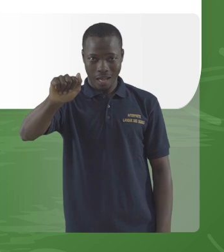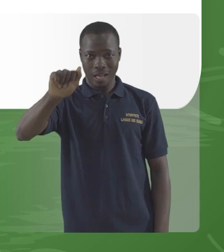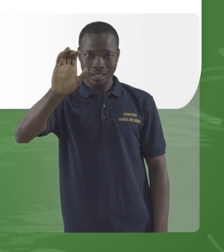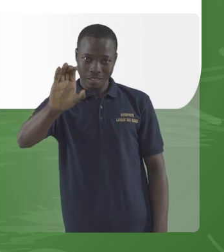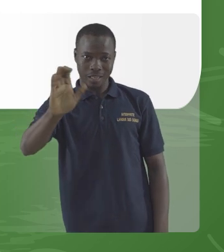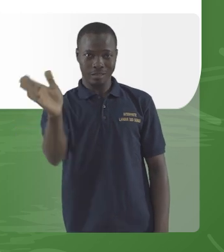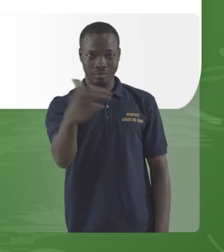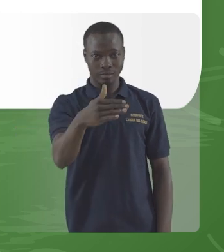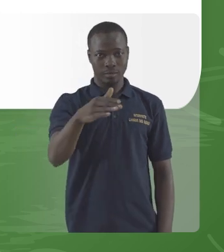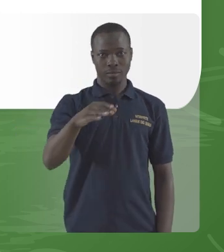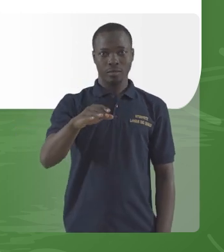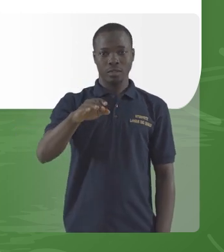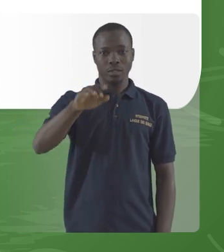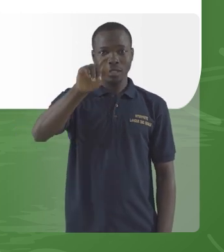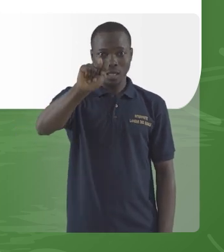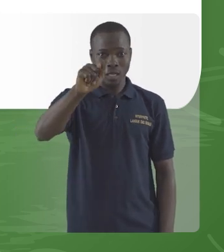AAC,